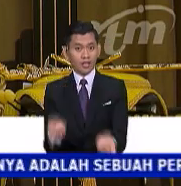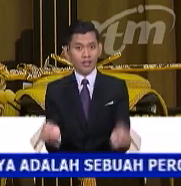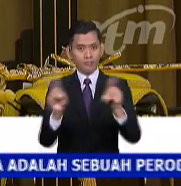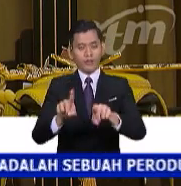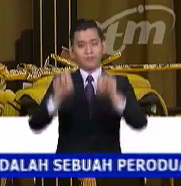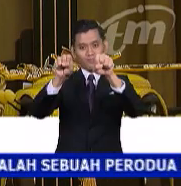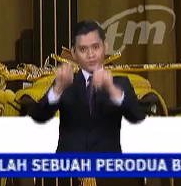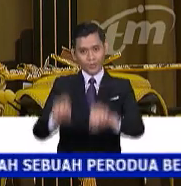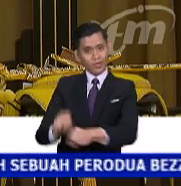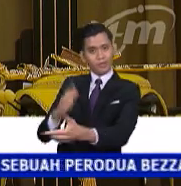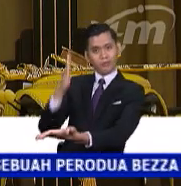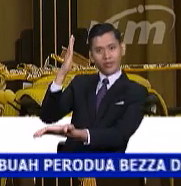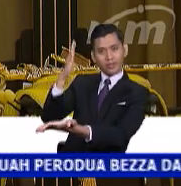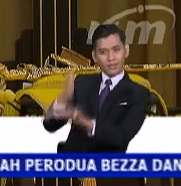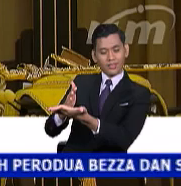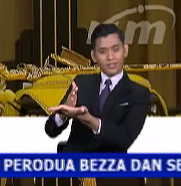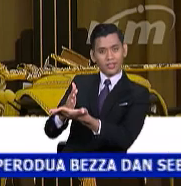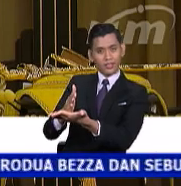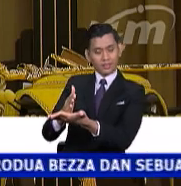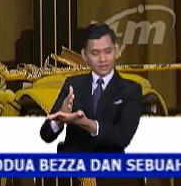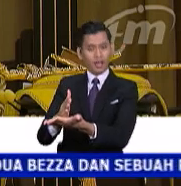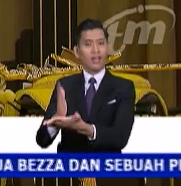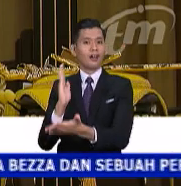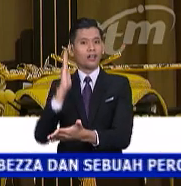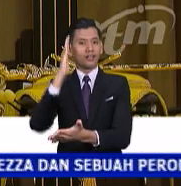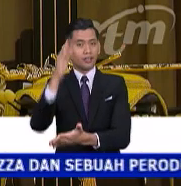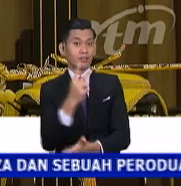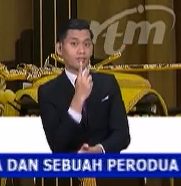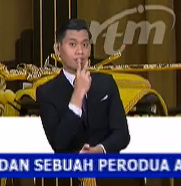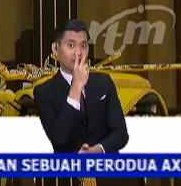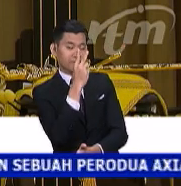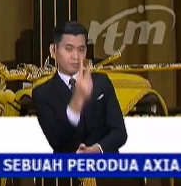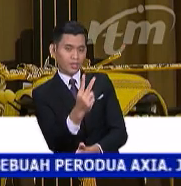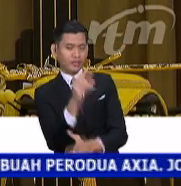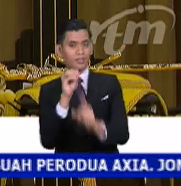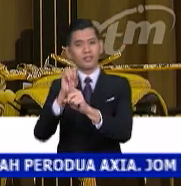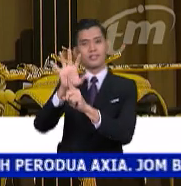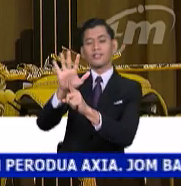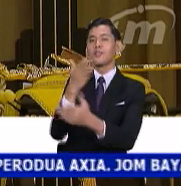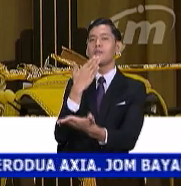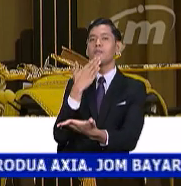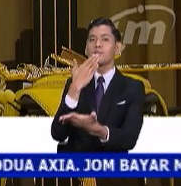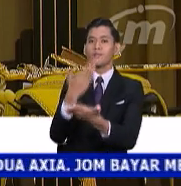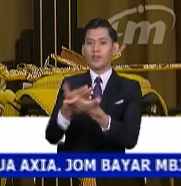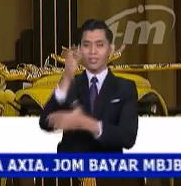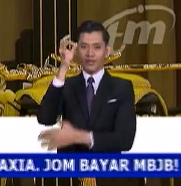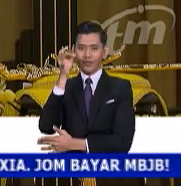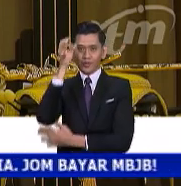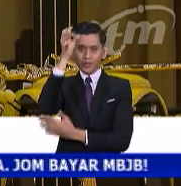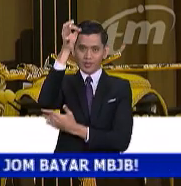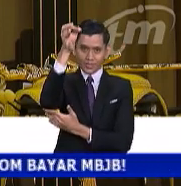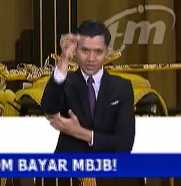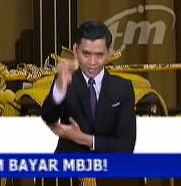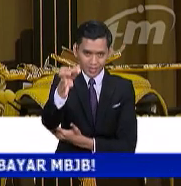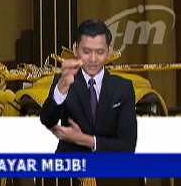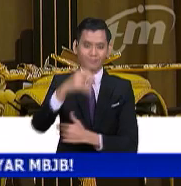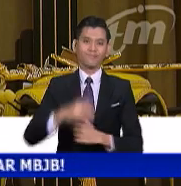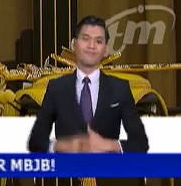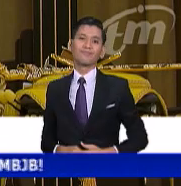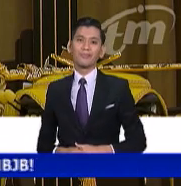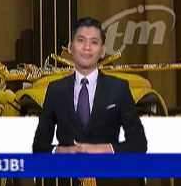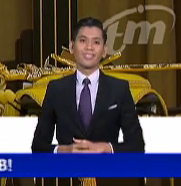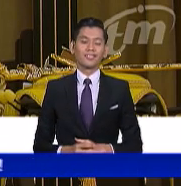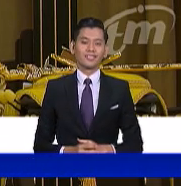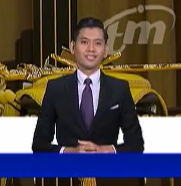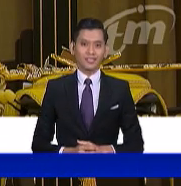jua. Yang gelap pasti akan menjadi terang dan yang kelam akan kembali bercahaya.